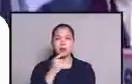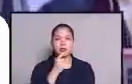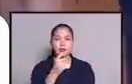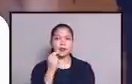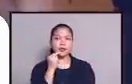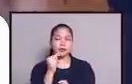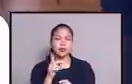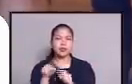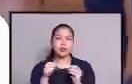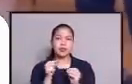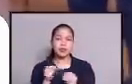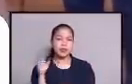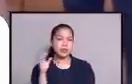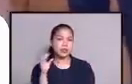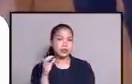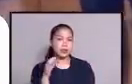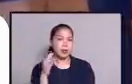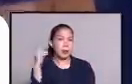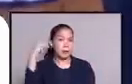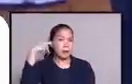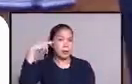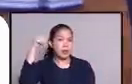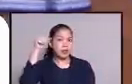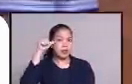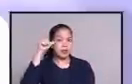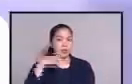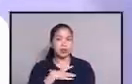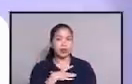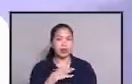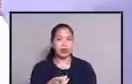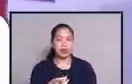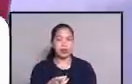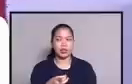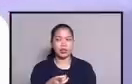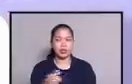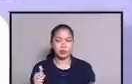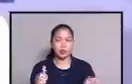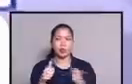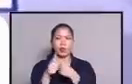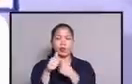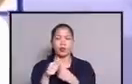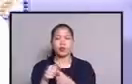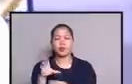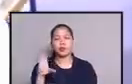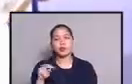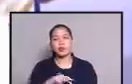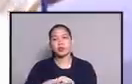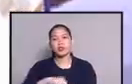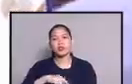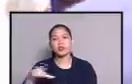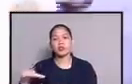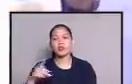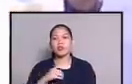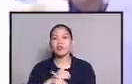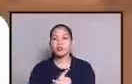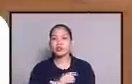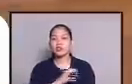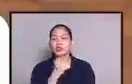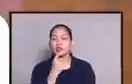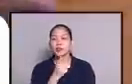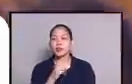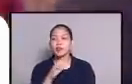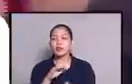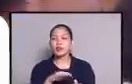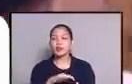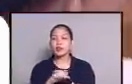balita na itong si Senator Ping Lacson, parang gusto naman na pangunahan yung Committee on National Defense na